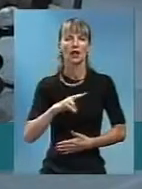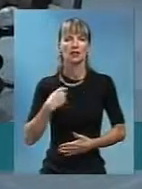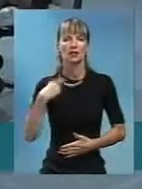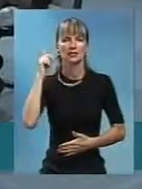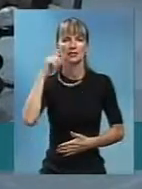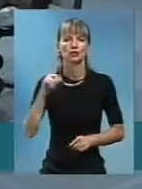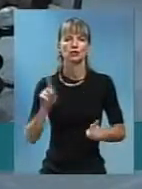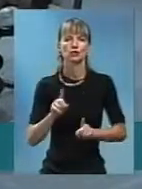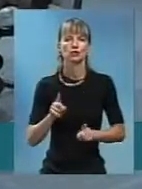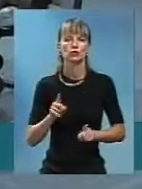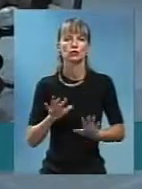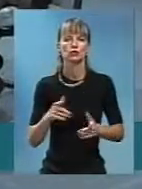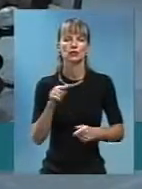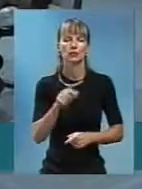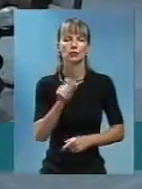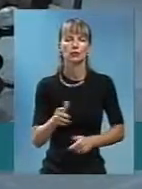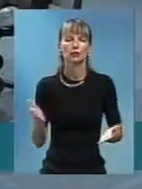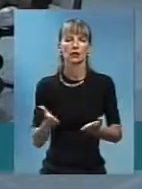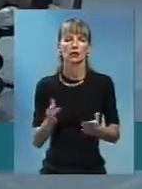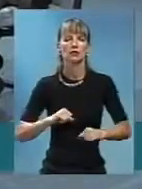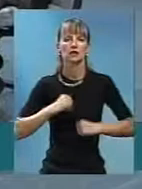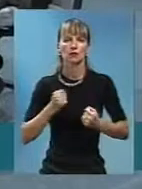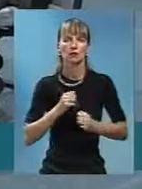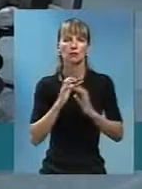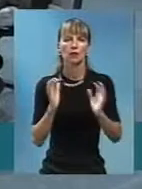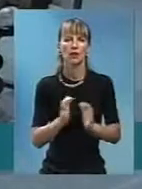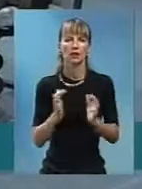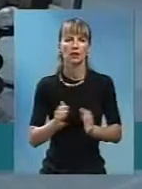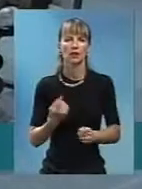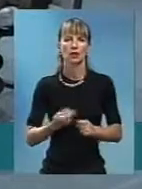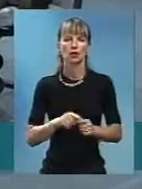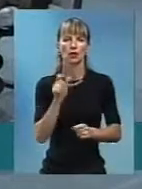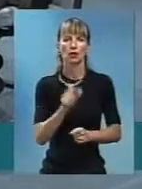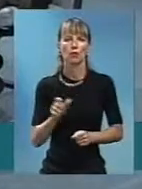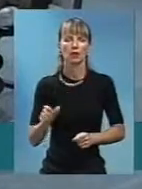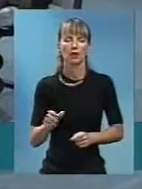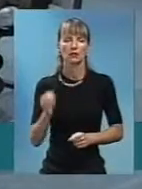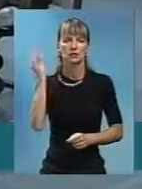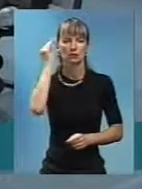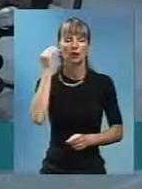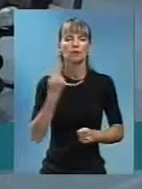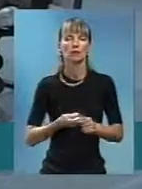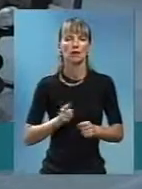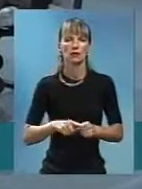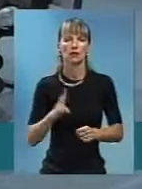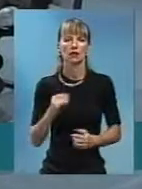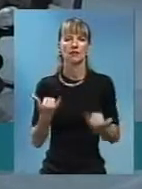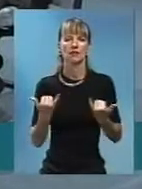знаємо, що сталося з тими людьми, які намагалися зберегти цю громадянську позицію. І тому на сьогодні